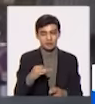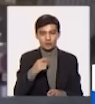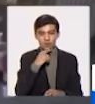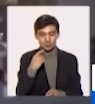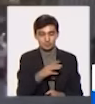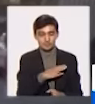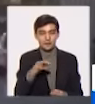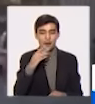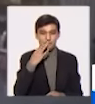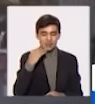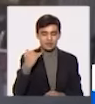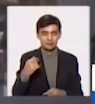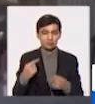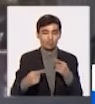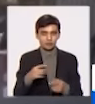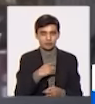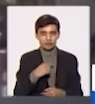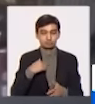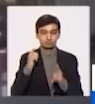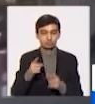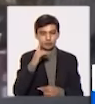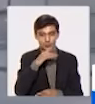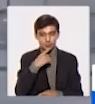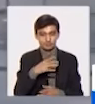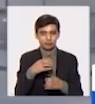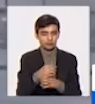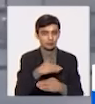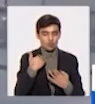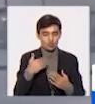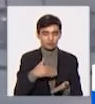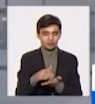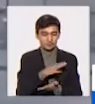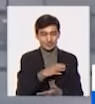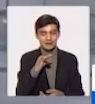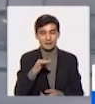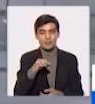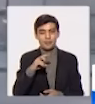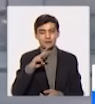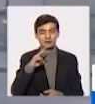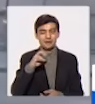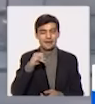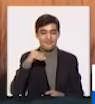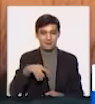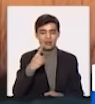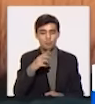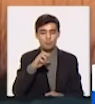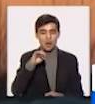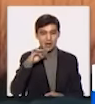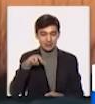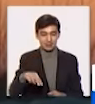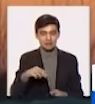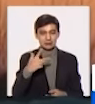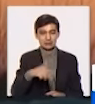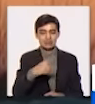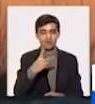Ресей, АқШ пен Саудия шартына көнгісі келмеді. Артынша әлемдік биржада бренд маркалы мұнайдың бір баррелі 32 долларға бірақ